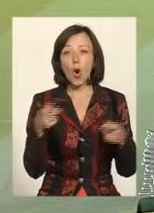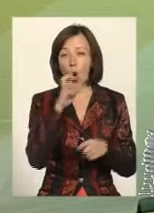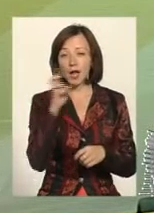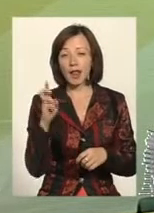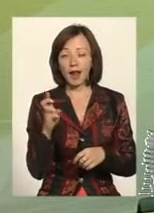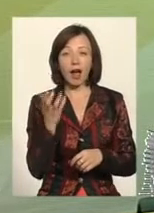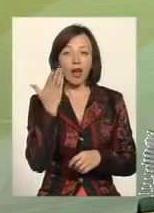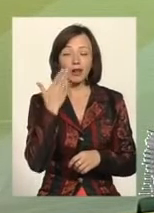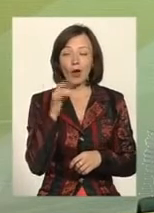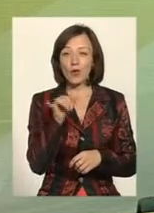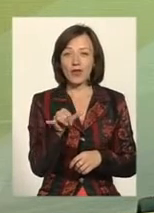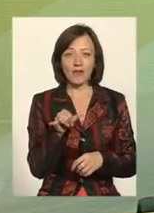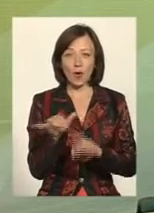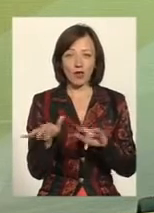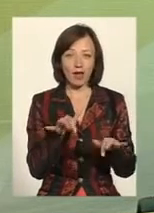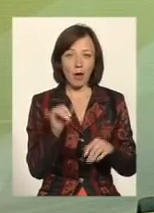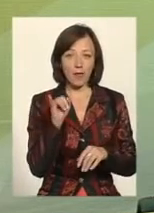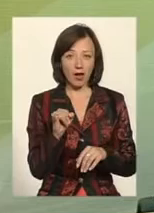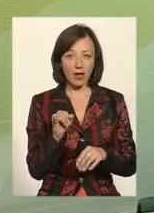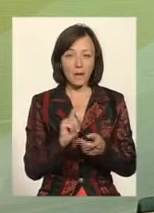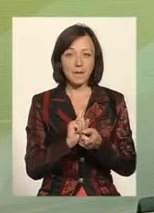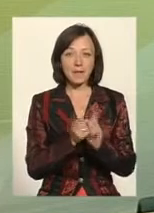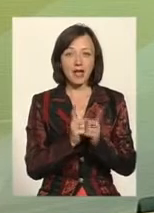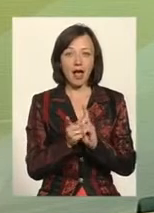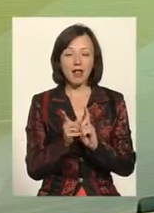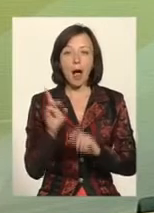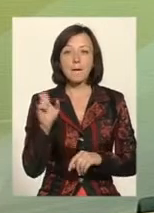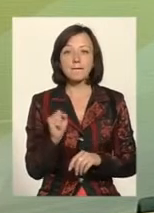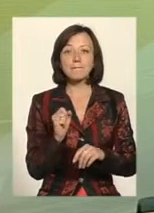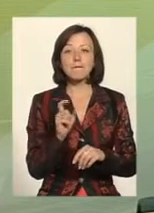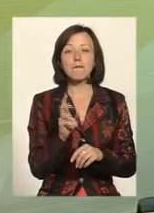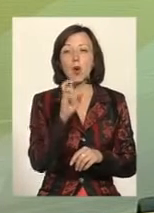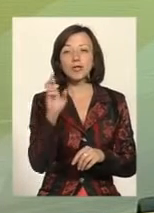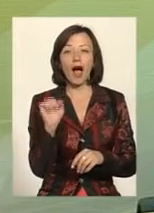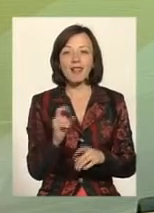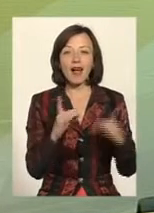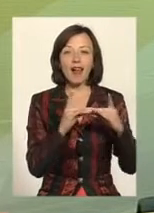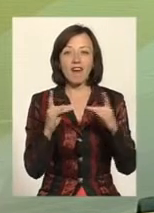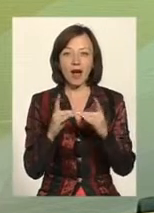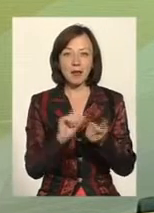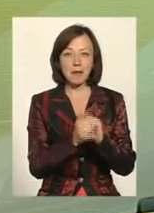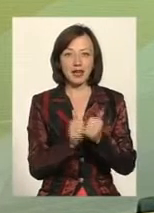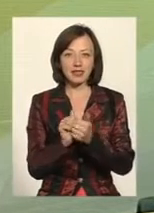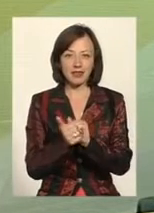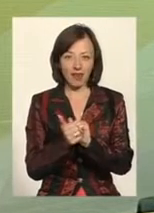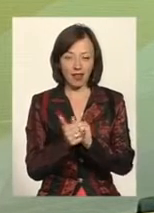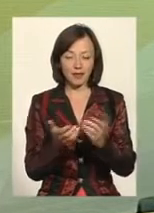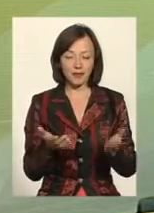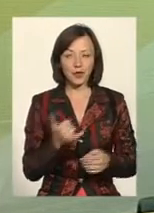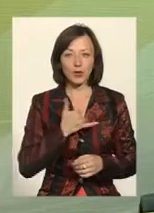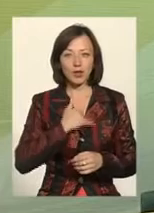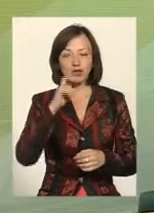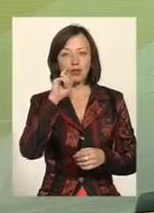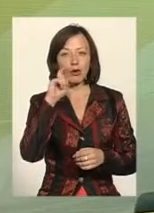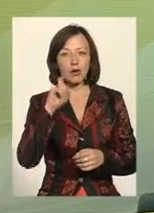у него не шли дела, то он менял проституток, а не кровати переставлял». Так вот, я хочу сказать, что у нас на Украине,